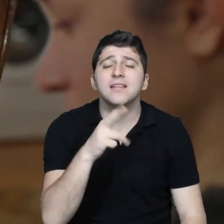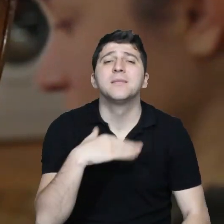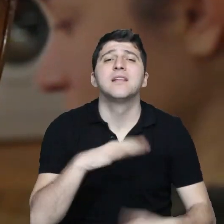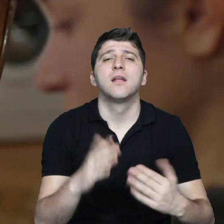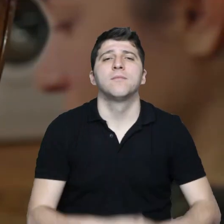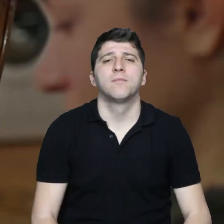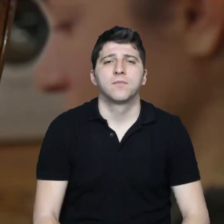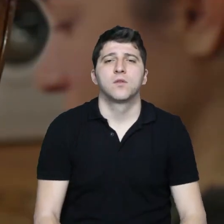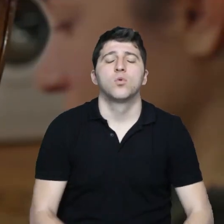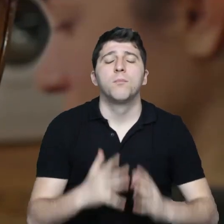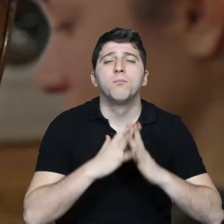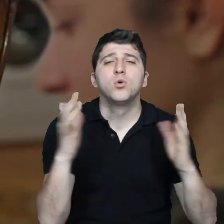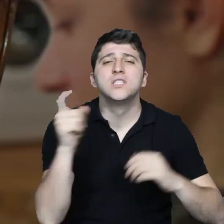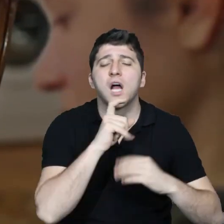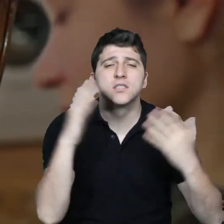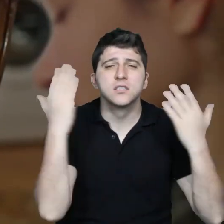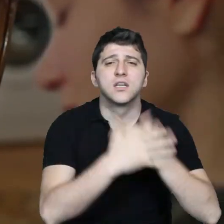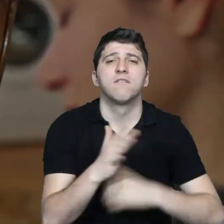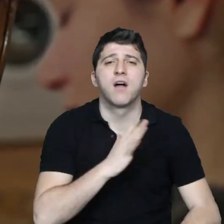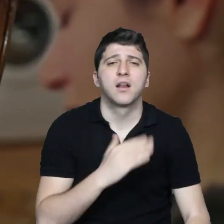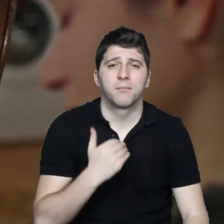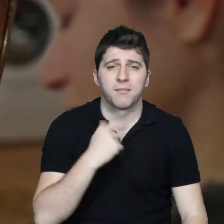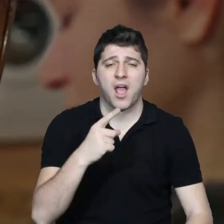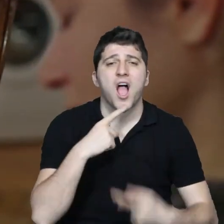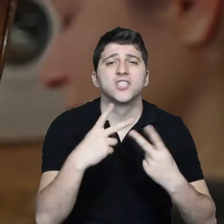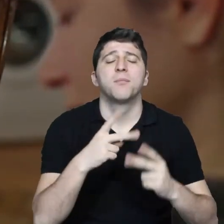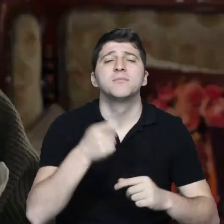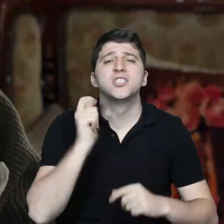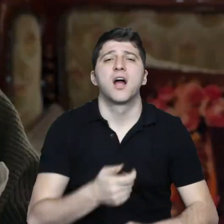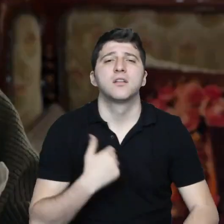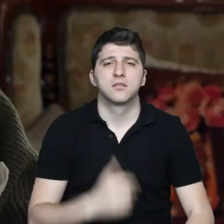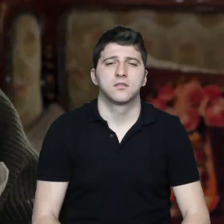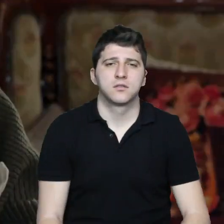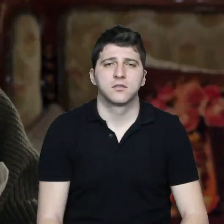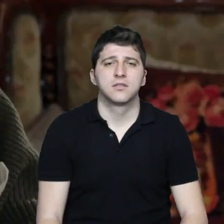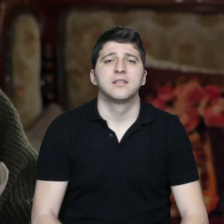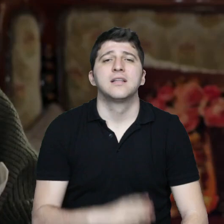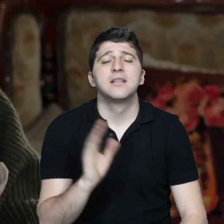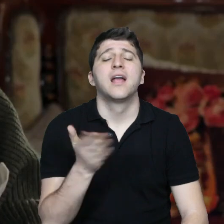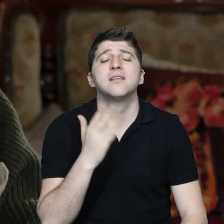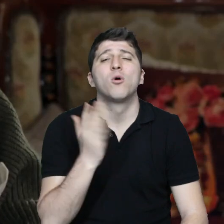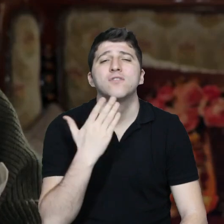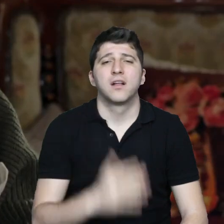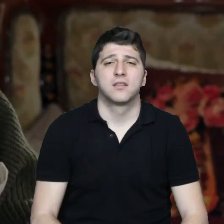değil. Yani ortada çok büyük bir yanlış anlaşılma var ve benim onu sana açıklamam şart. Neyse ne işte.